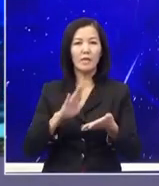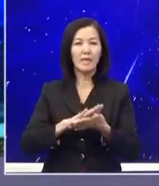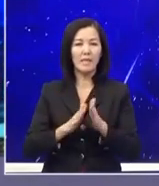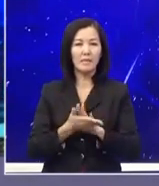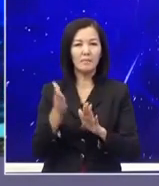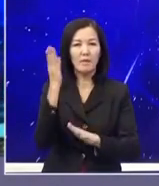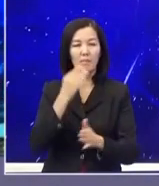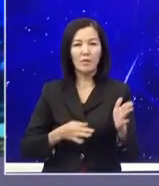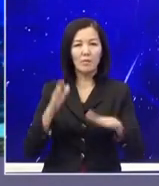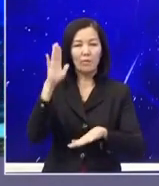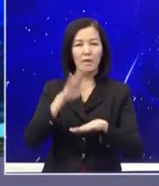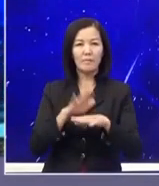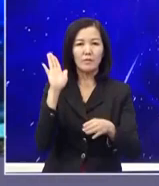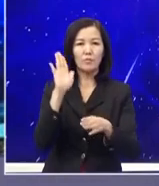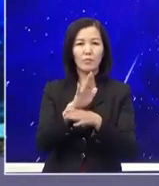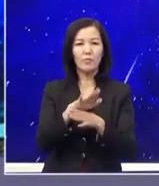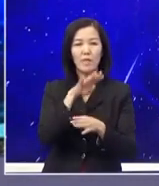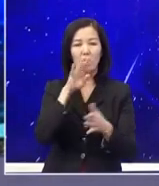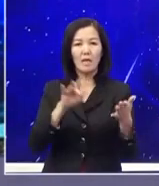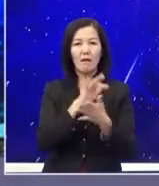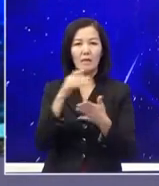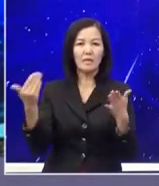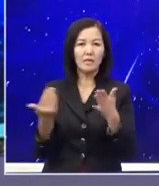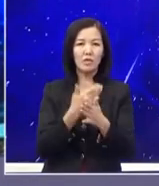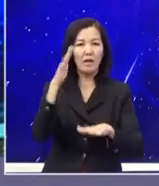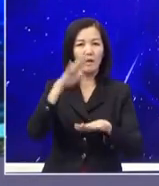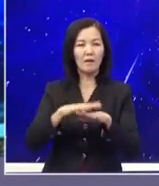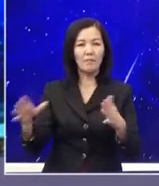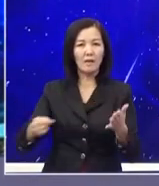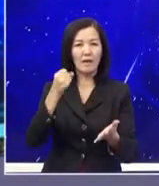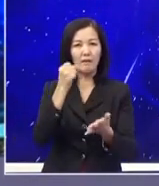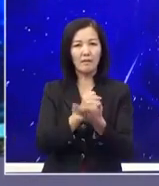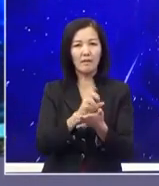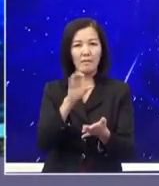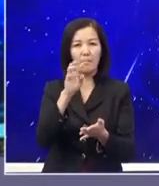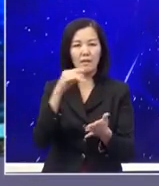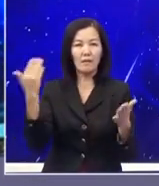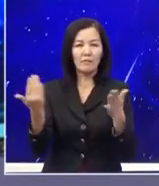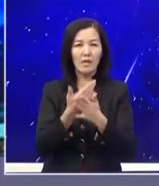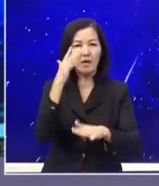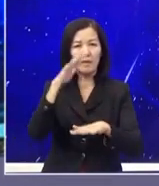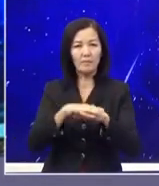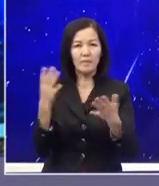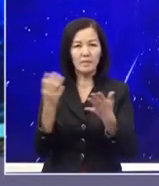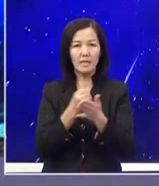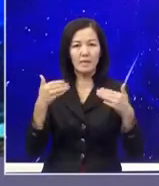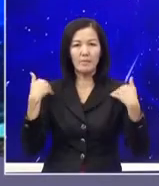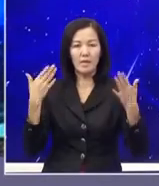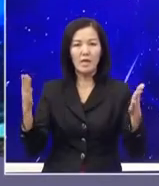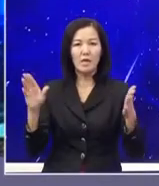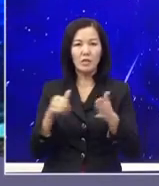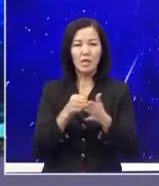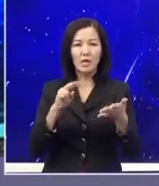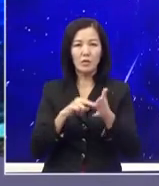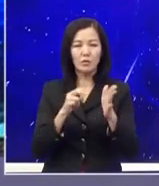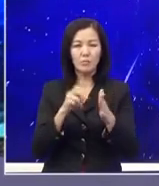Алматы облысы әкімінің өкімімен Текелі қаласына жаңа әкім тағайындалды. Амандық Баталов жаңа әкімге сәттілік тілеп, жаңа мақсат